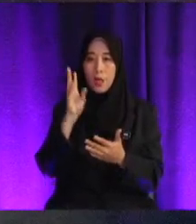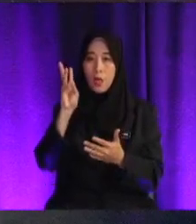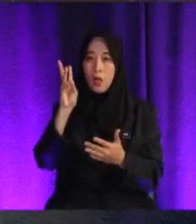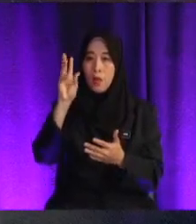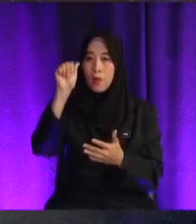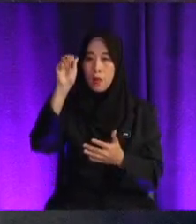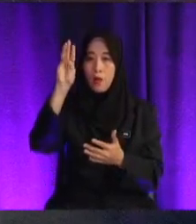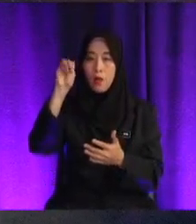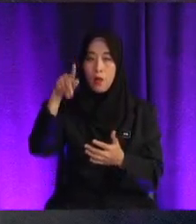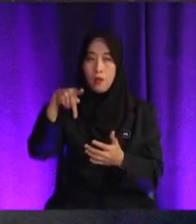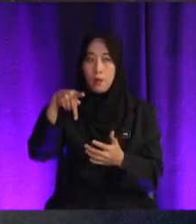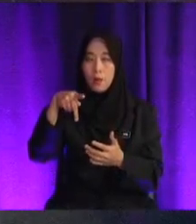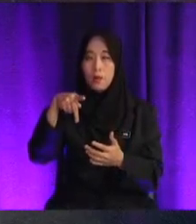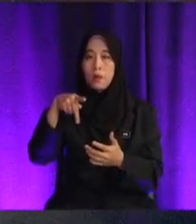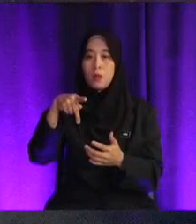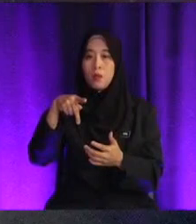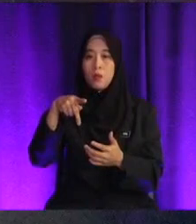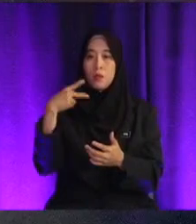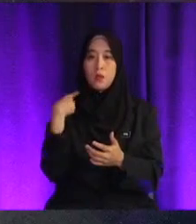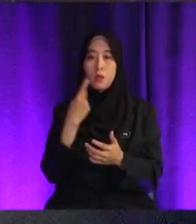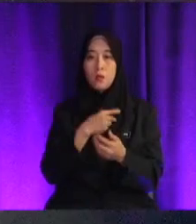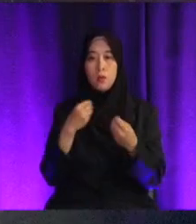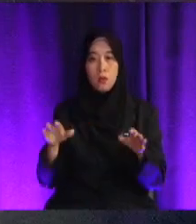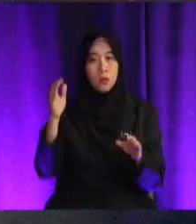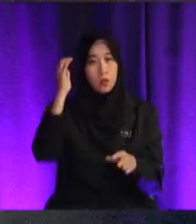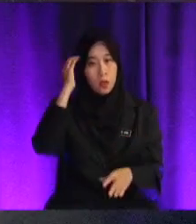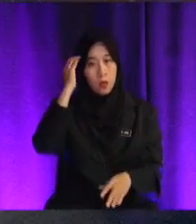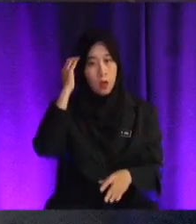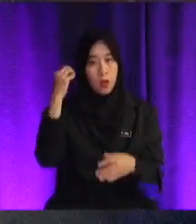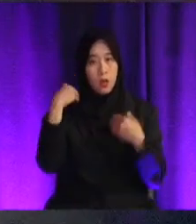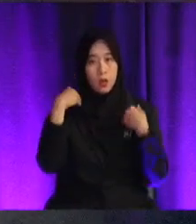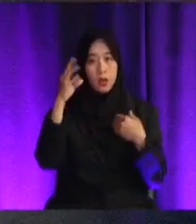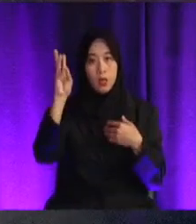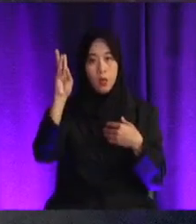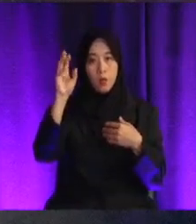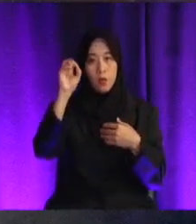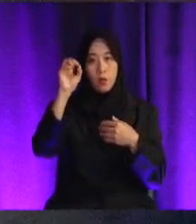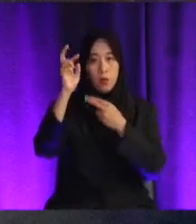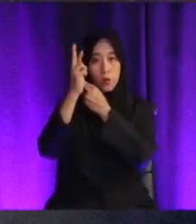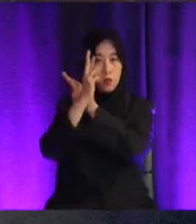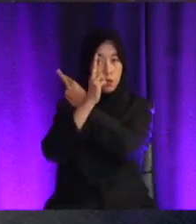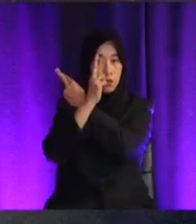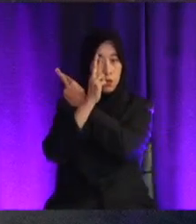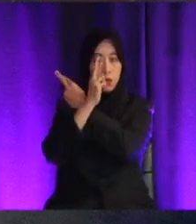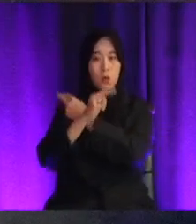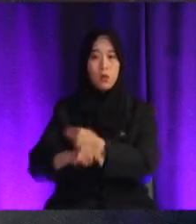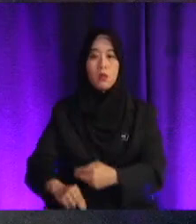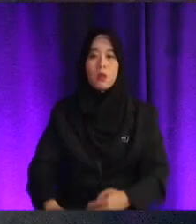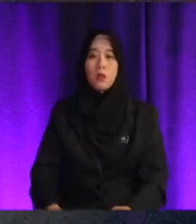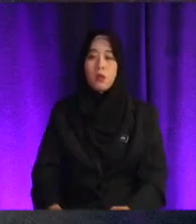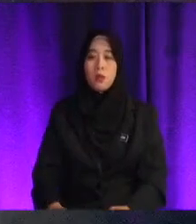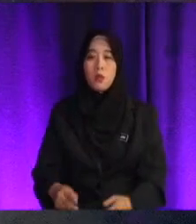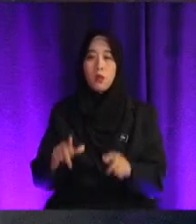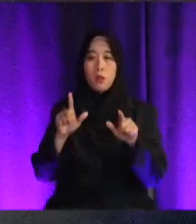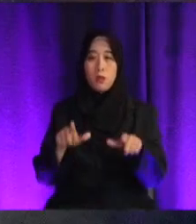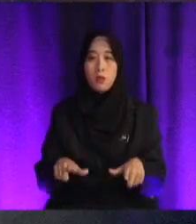ampere. Okey, tadi 63 ampere kita dah tahu dah mempunyai kosong rintangan. Betul, 0 ohm. Okey, ini saya akan